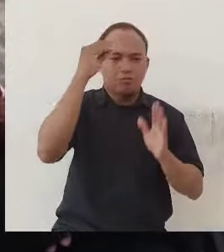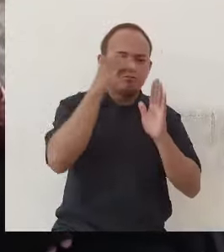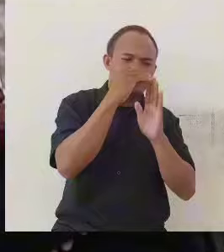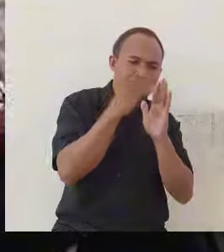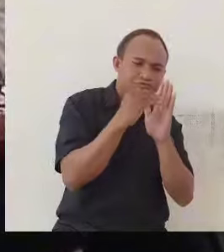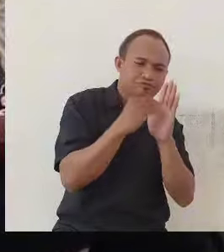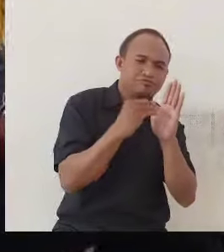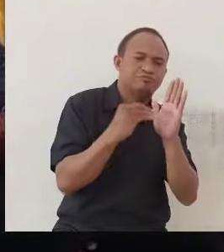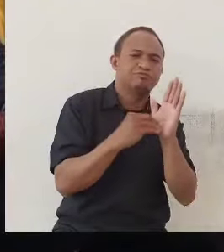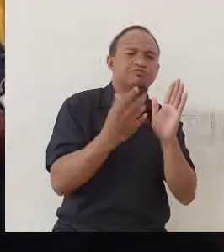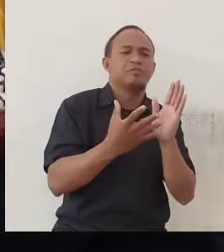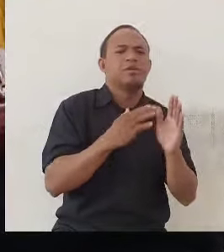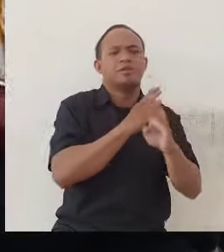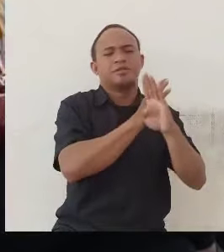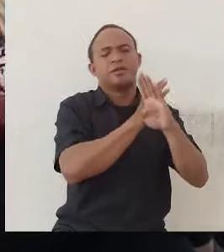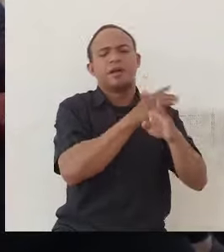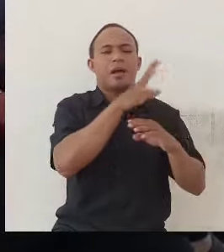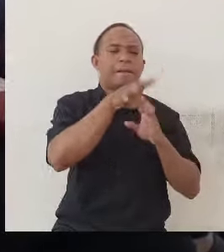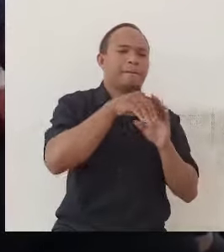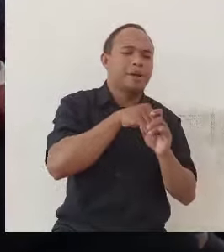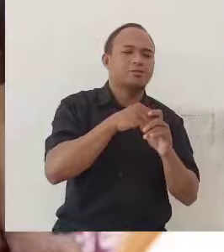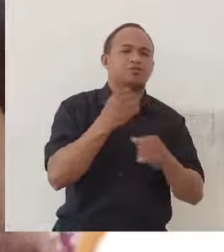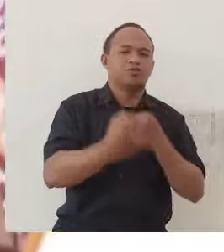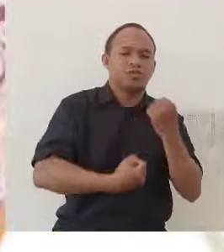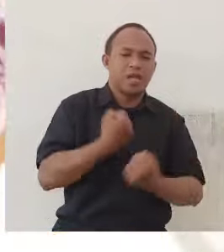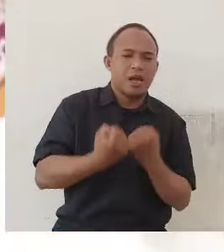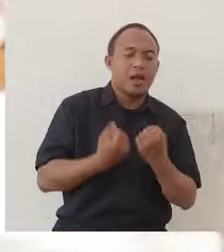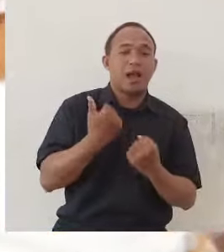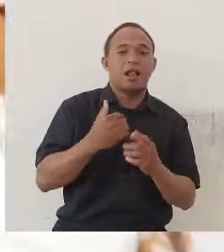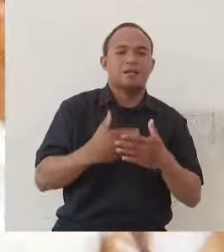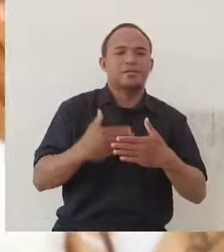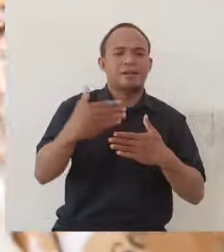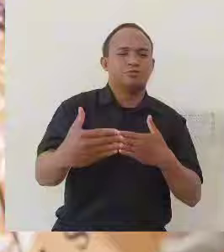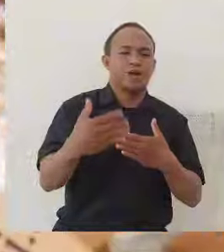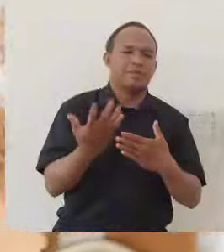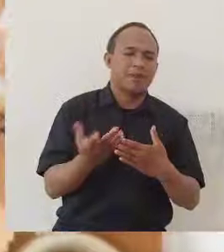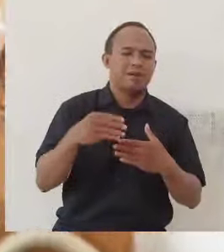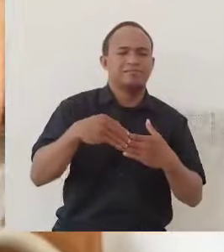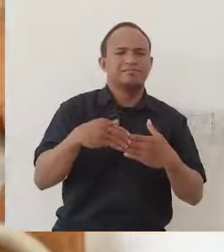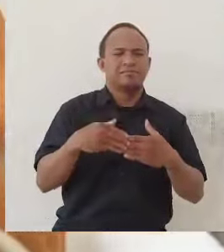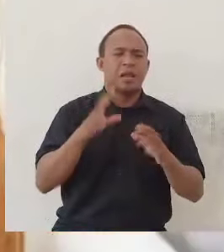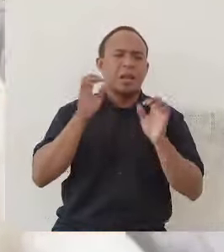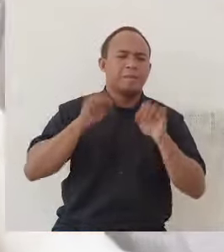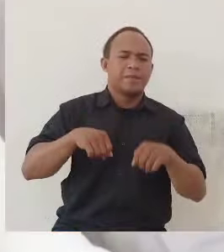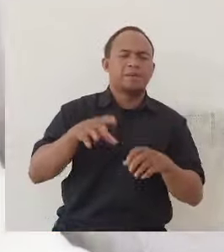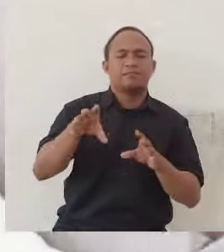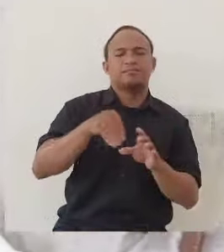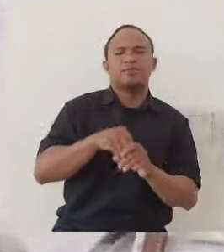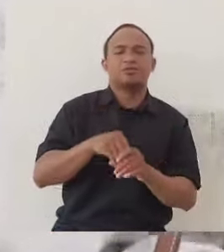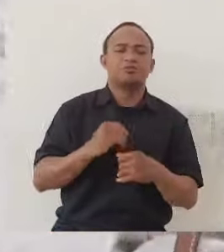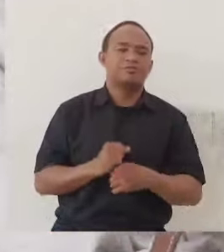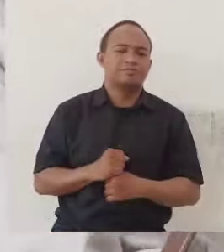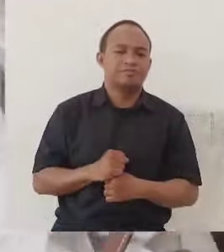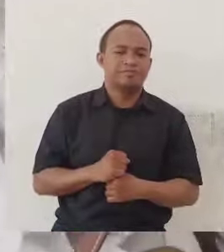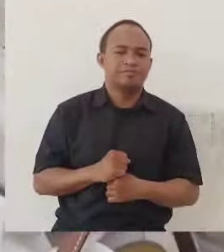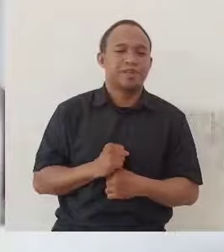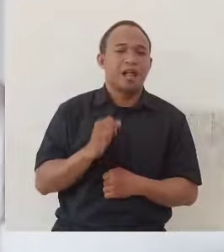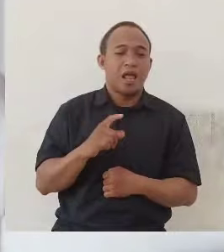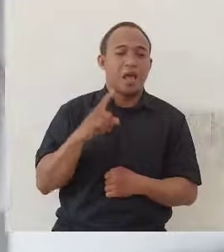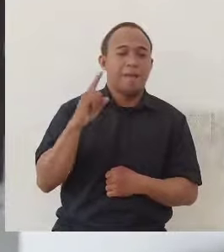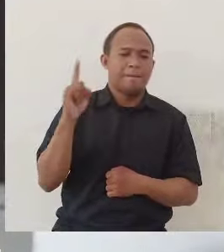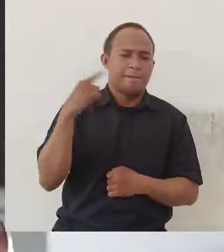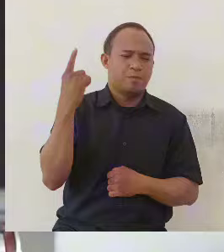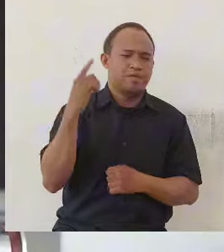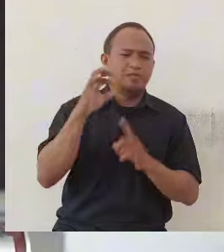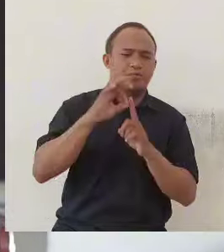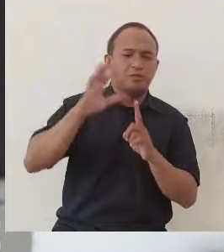diketahui, kegiatan diseminasi pencegahan tindak pidana korupsi di dunia usaha ini adalah lanjutan dari rapat koordinasi yang dilakukan